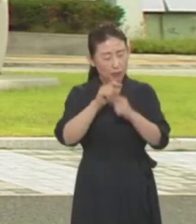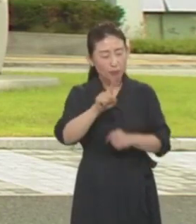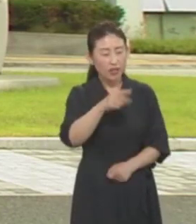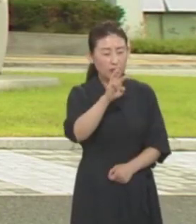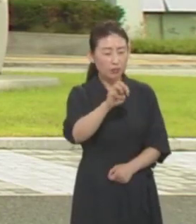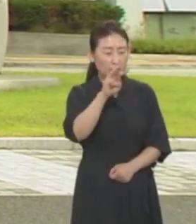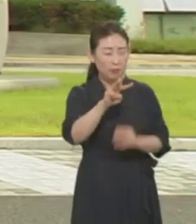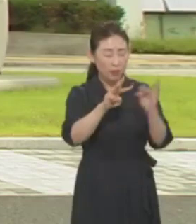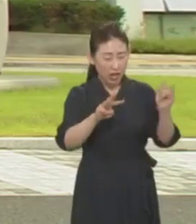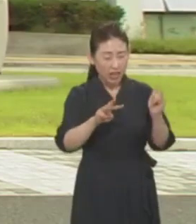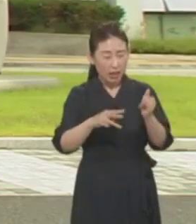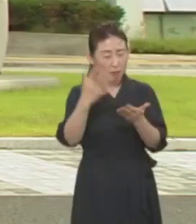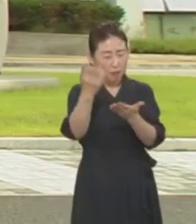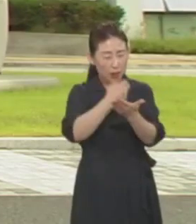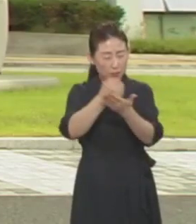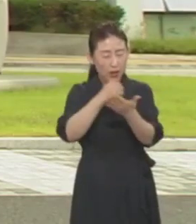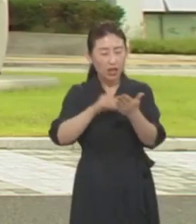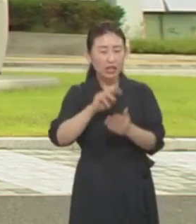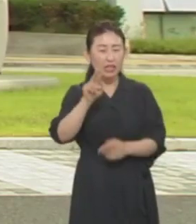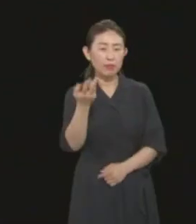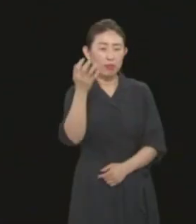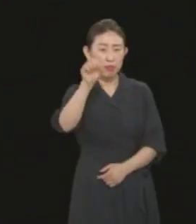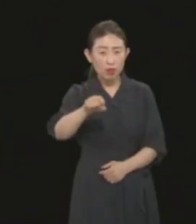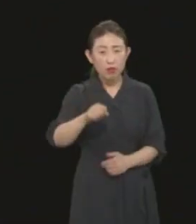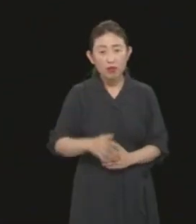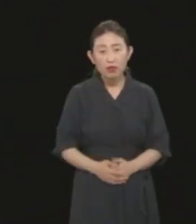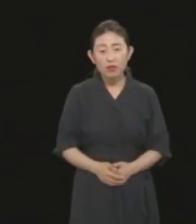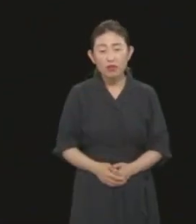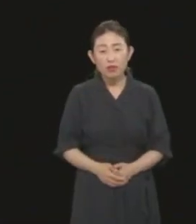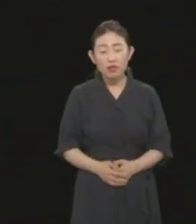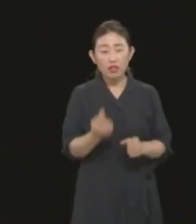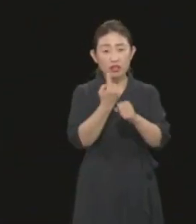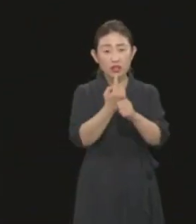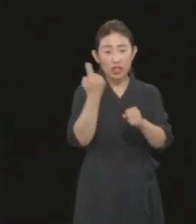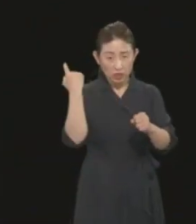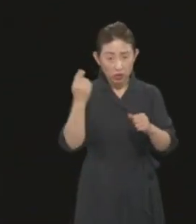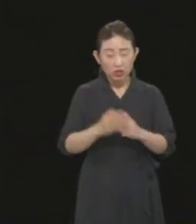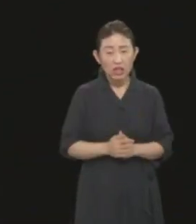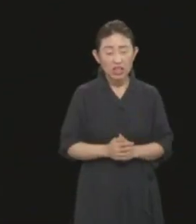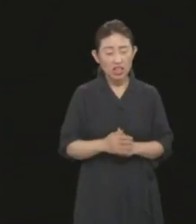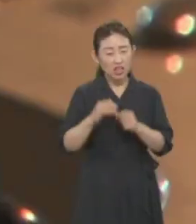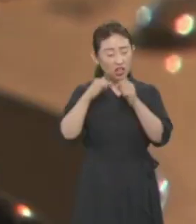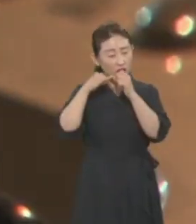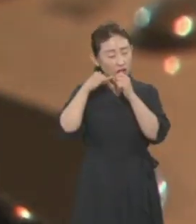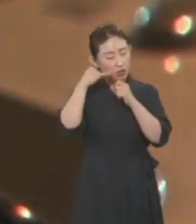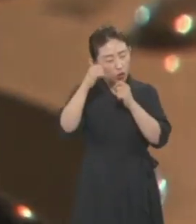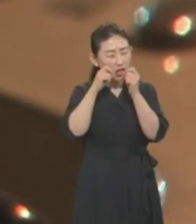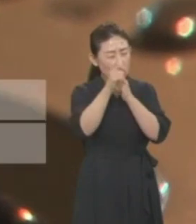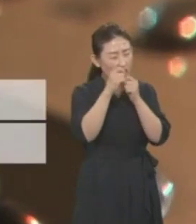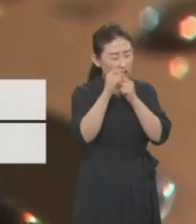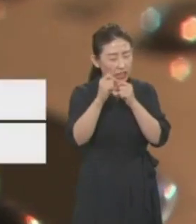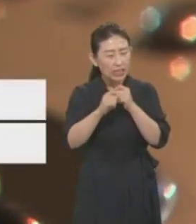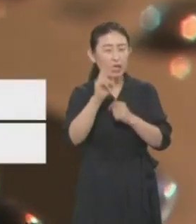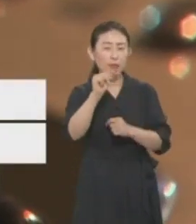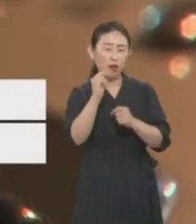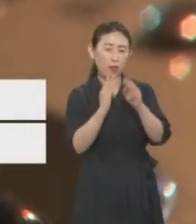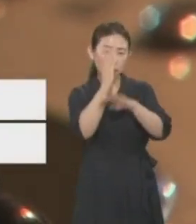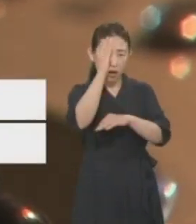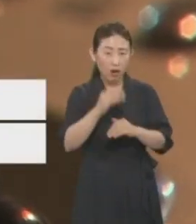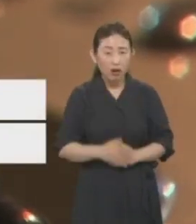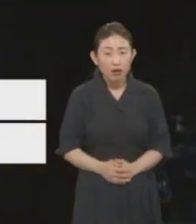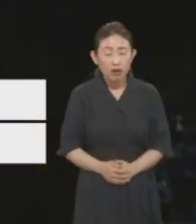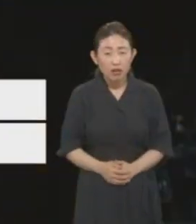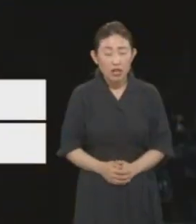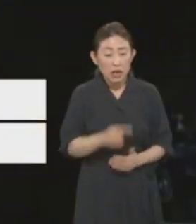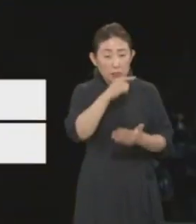피해자로부터 200억 원을 편취한 혐의를 받고 있습니다. 지난해 국내에선 2만 건이 훌쩍 넘는 보이스피싱이 발생했고